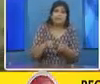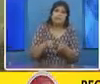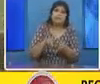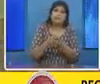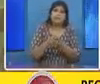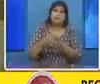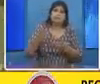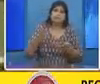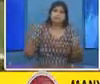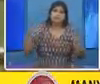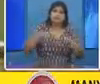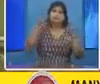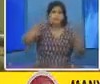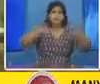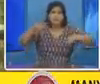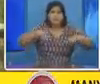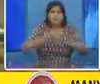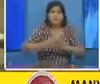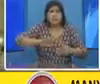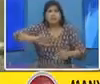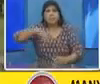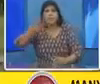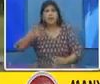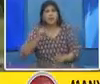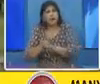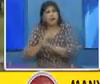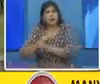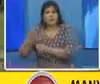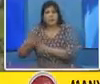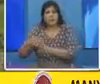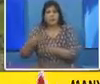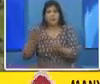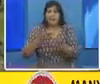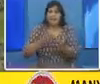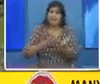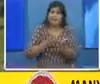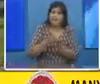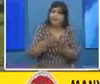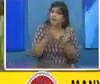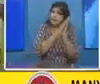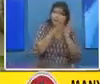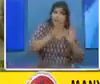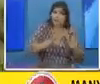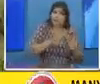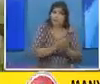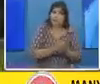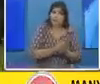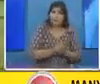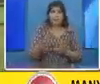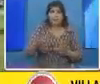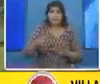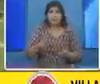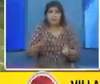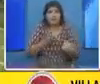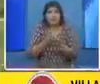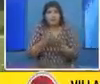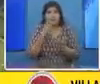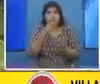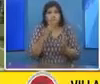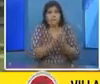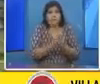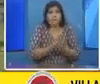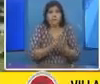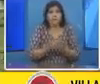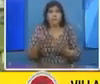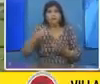गांव के कई लोग बाहर रहकर नौकरी करते हैं। गांव वालों ने देखा कि कोरोना महामारी के समय ये सभी